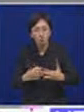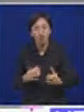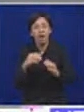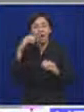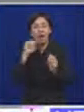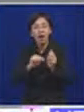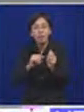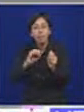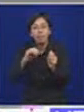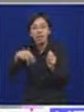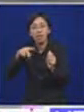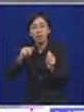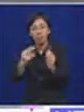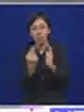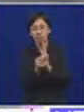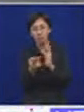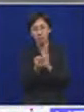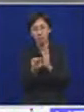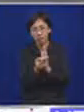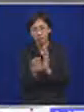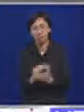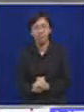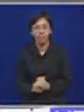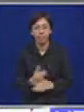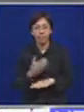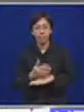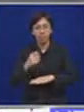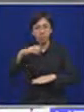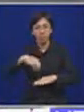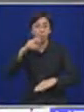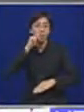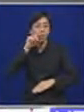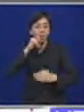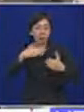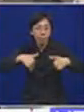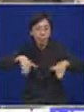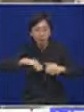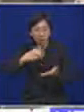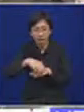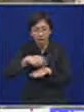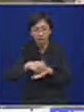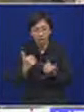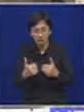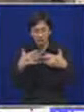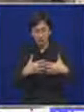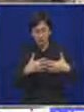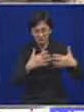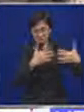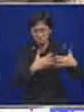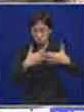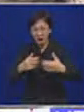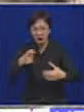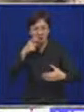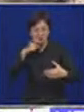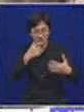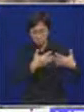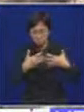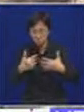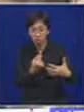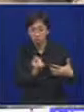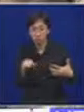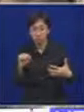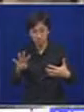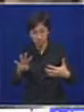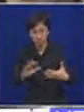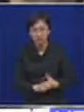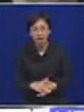พิสัยจังหวัดหนองคายอธิบดีกรมชลประทานกล่าวว่าเจ้าหน้าที่กำลังติดตั้งเครื่องสูบน้ำขนาดใหญ่จำนวน14เครื่องไ